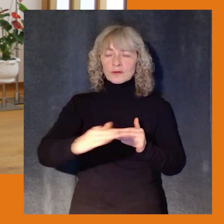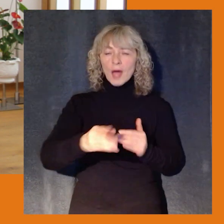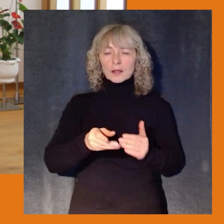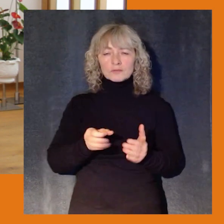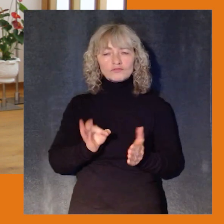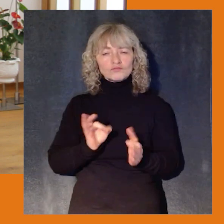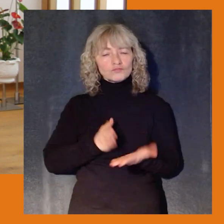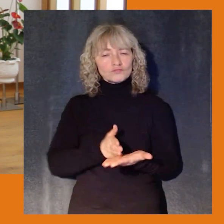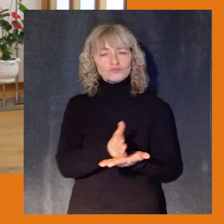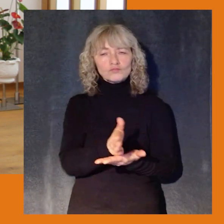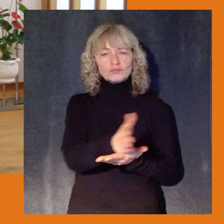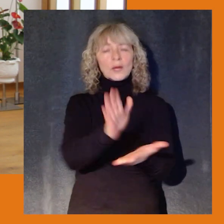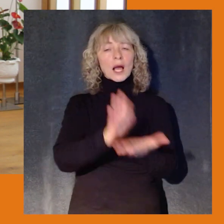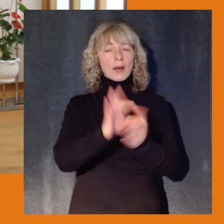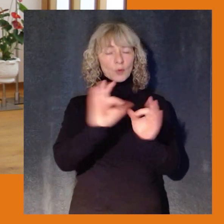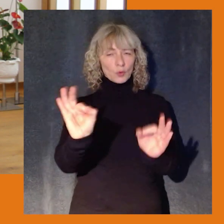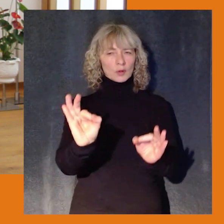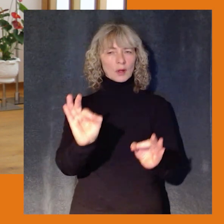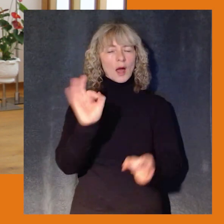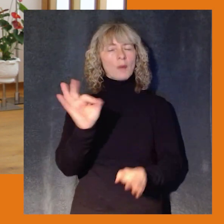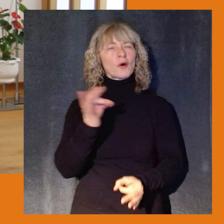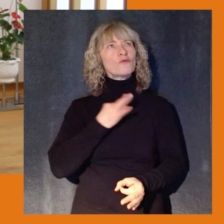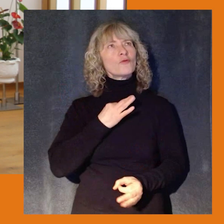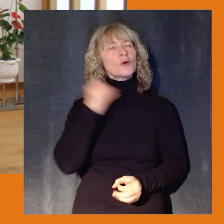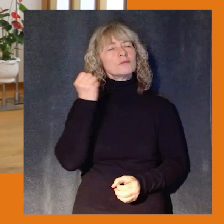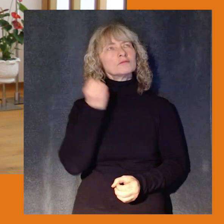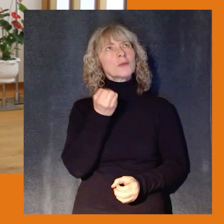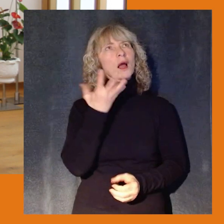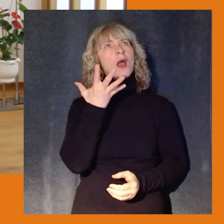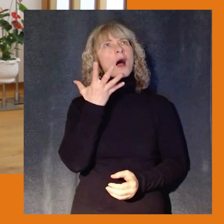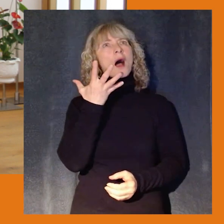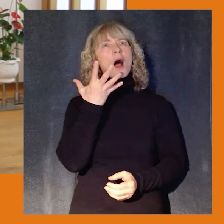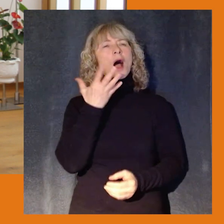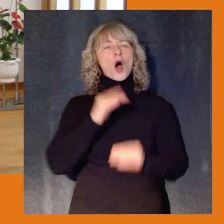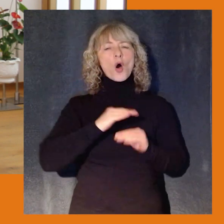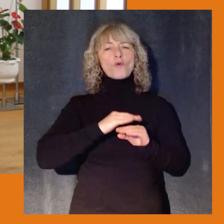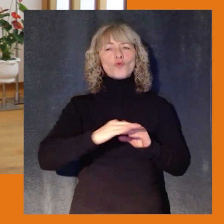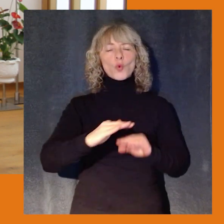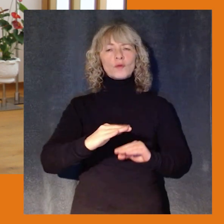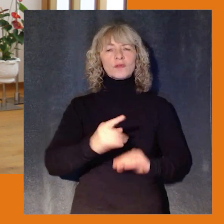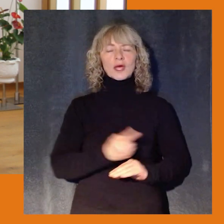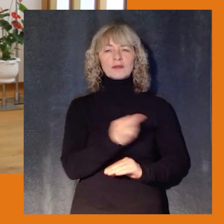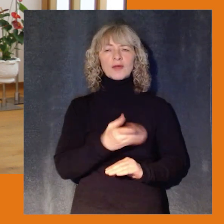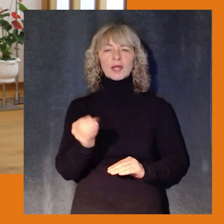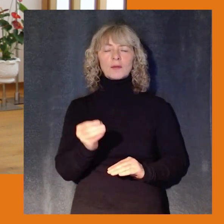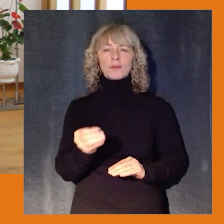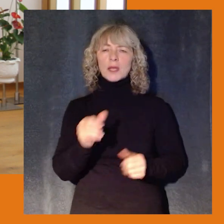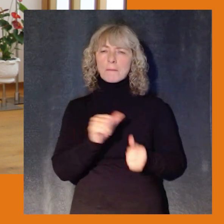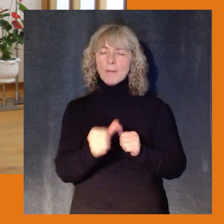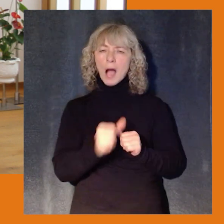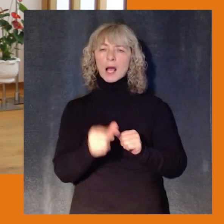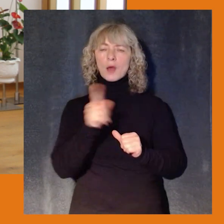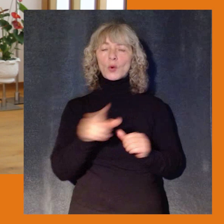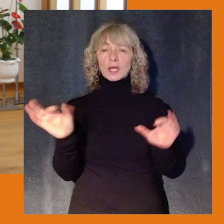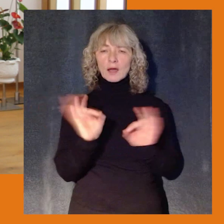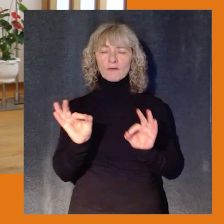Damit ist der Weg unter der Sonne durch den Wüstensand gut gegangen. Mir ist aber deutlich geworden,